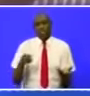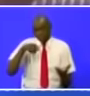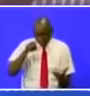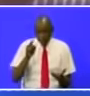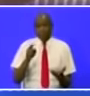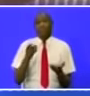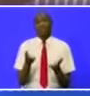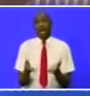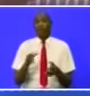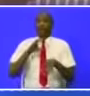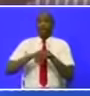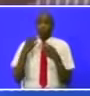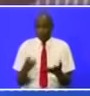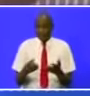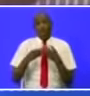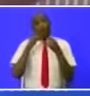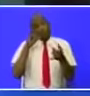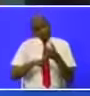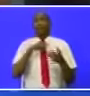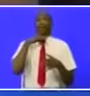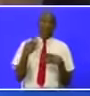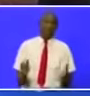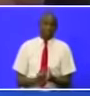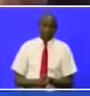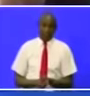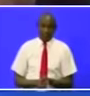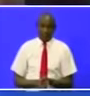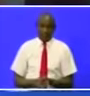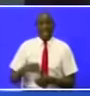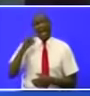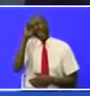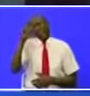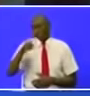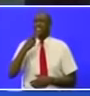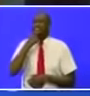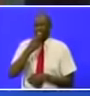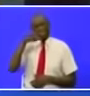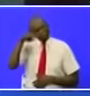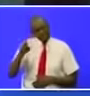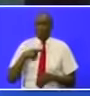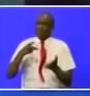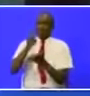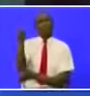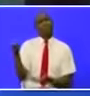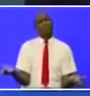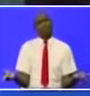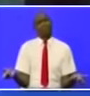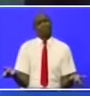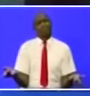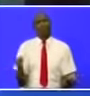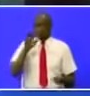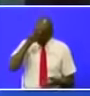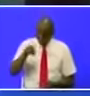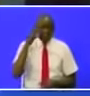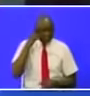na yeye kupata pigo la kumpoteza mkewe. Even the integrated IDPs in Nyanza should also be compensated. And for that